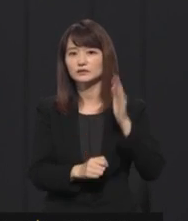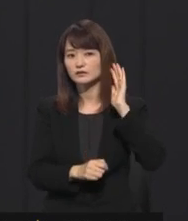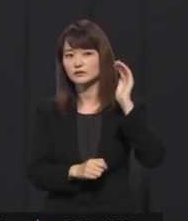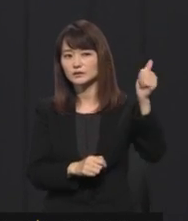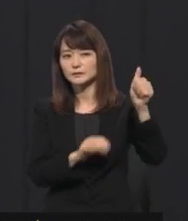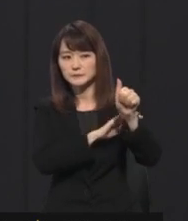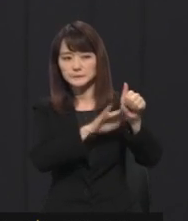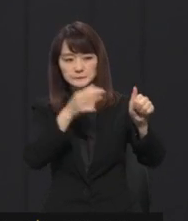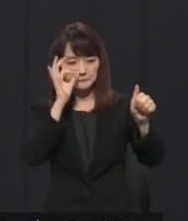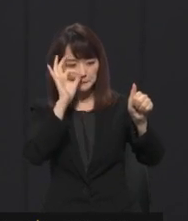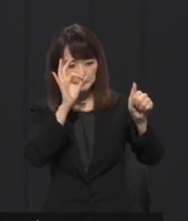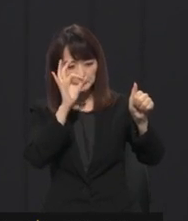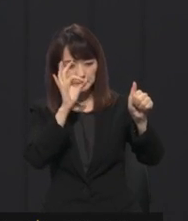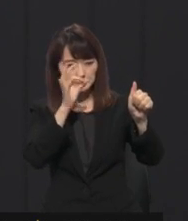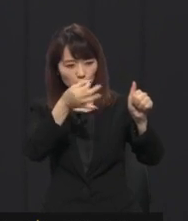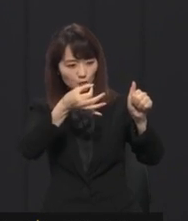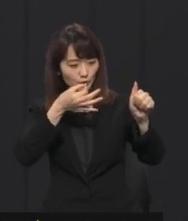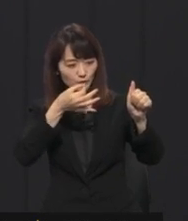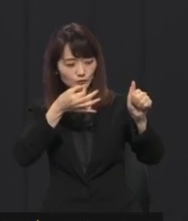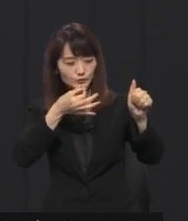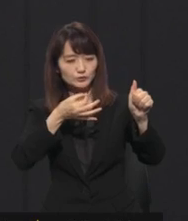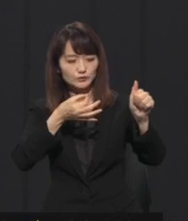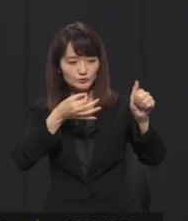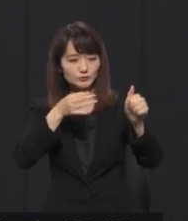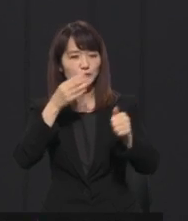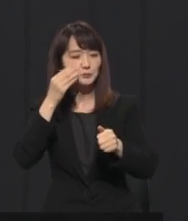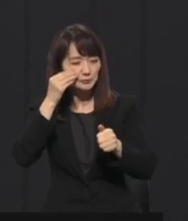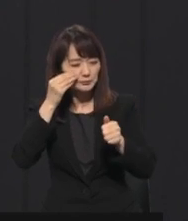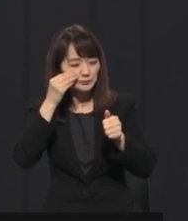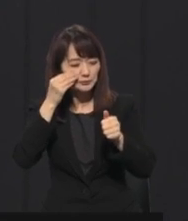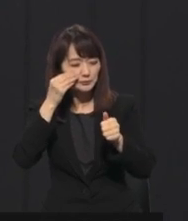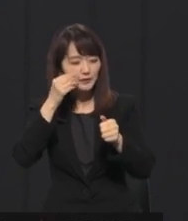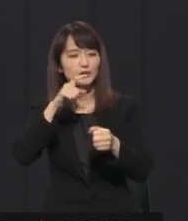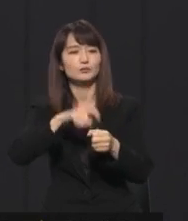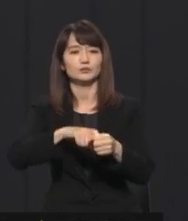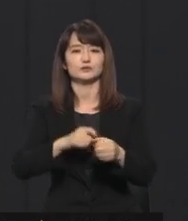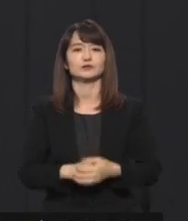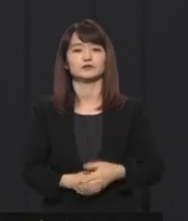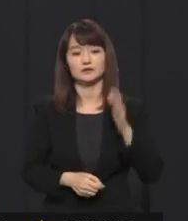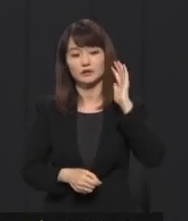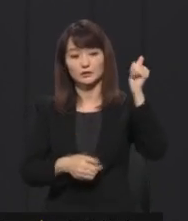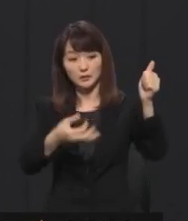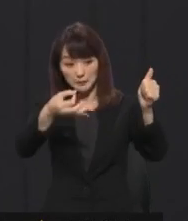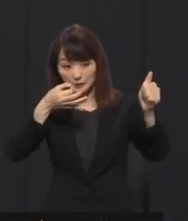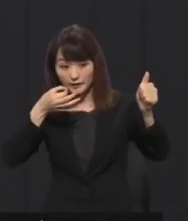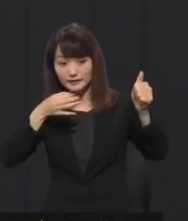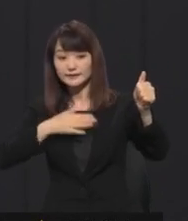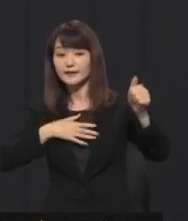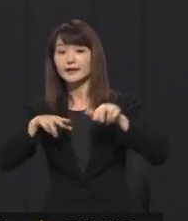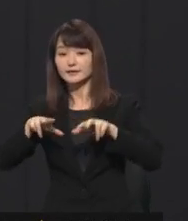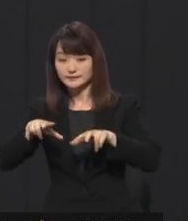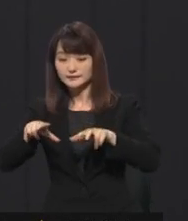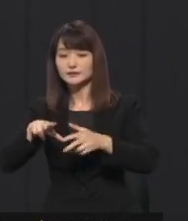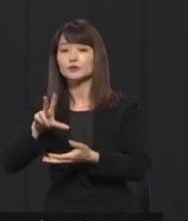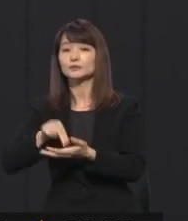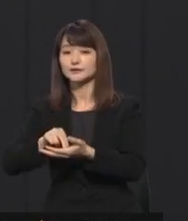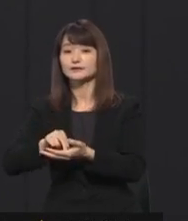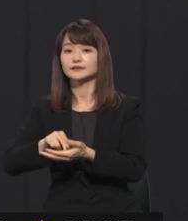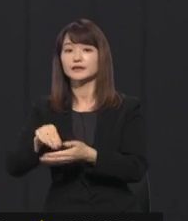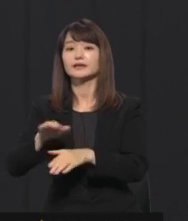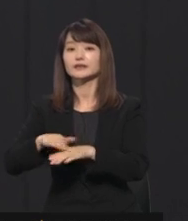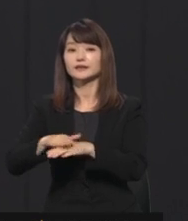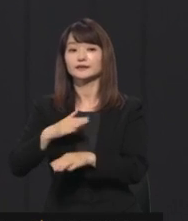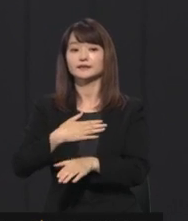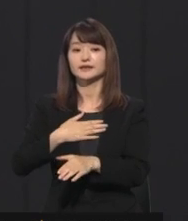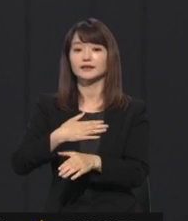잘 보이게 하기 위한 거잖아요 대통령 봐 주십시오 제가 지금 이렇게 나서서 이 문제들 지금 해결하고 있습니다 제가 조정자 역할을 하고